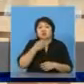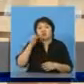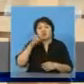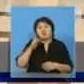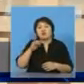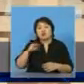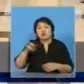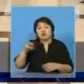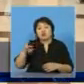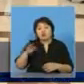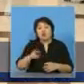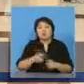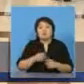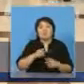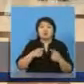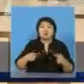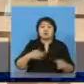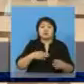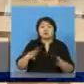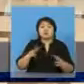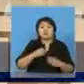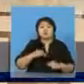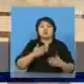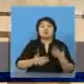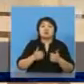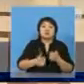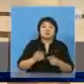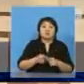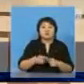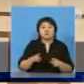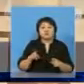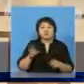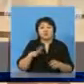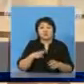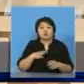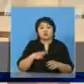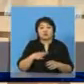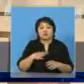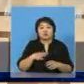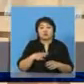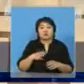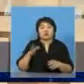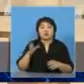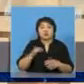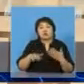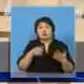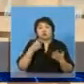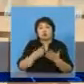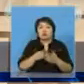біздің филармонияның басқа біздің әріптестермен салыстырғанда былай барлық жағынан